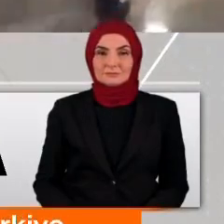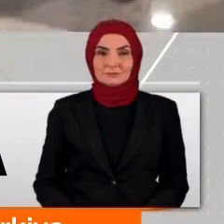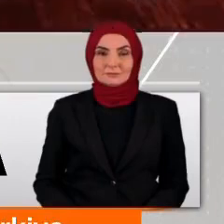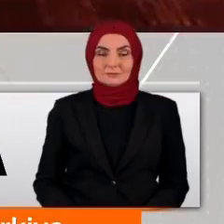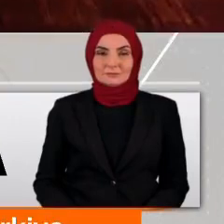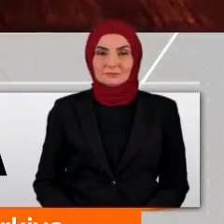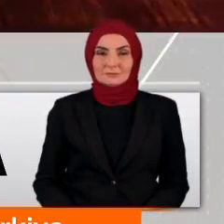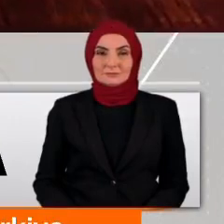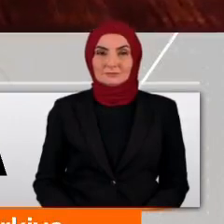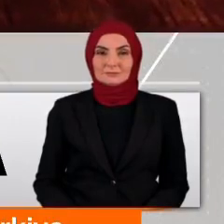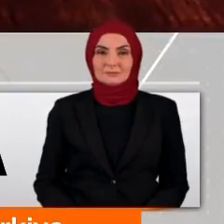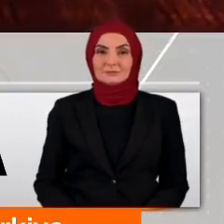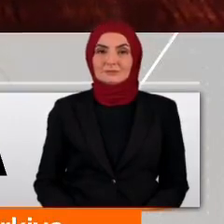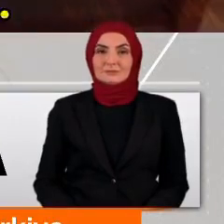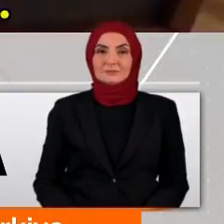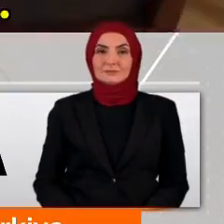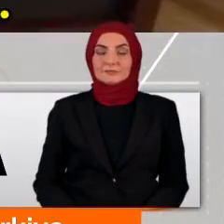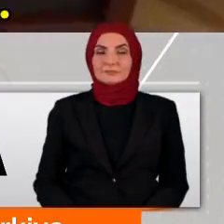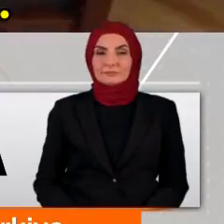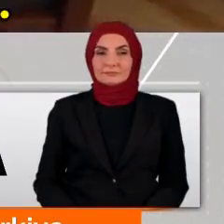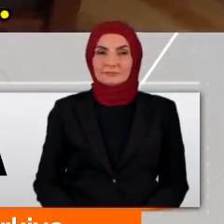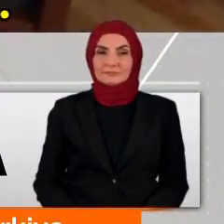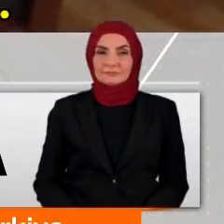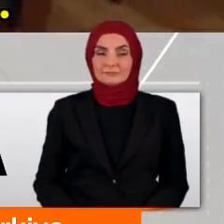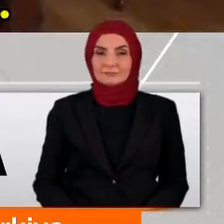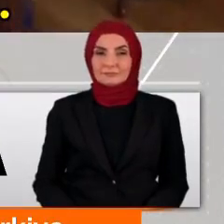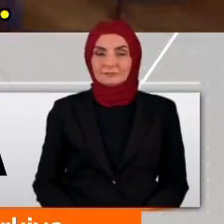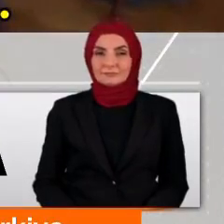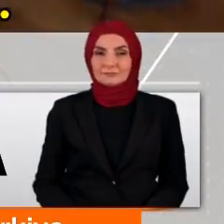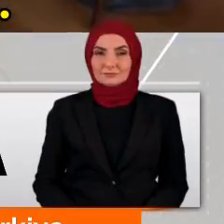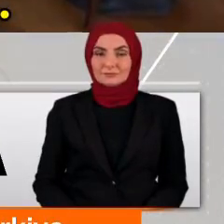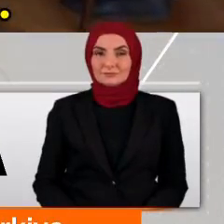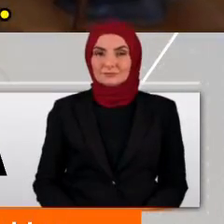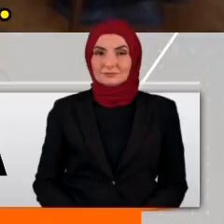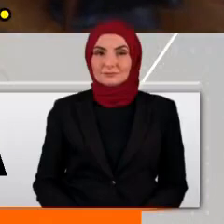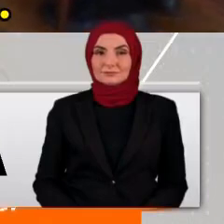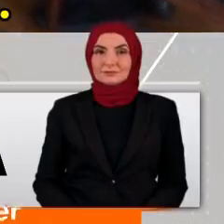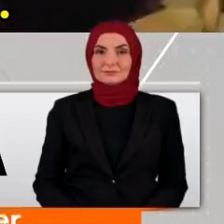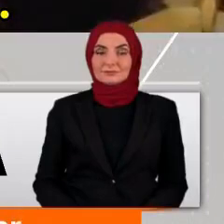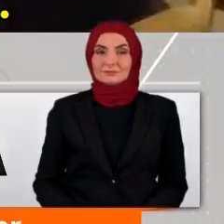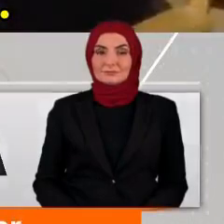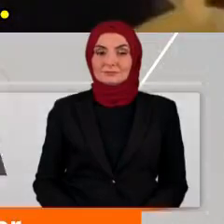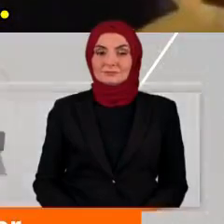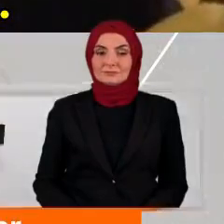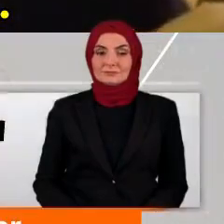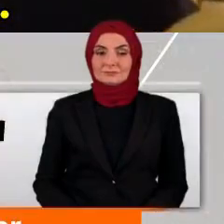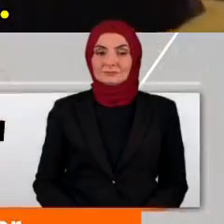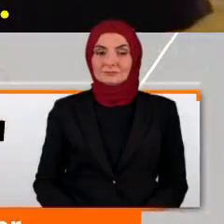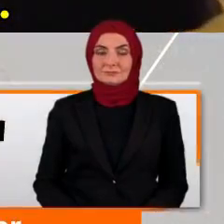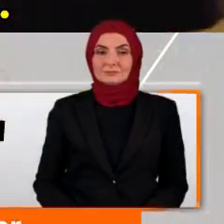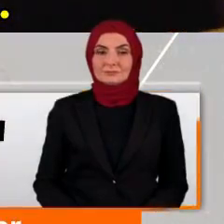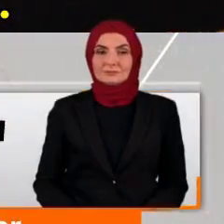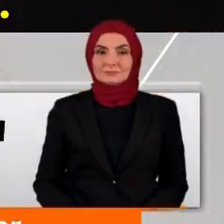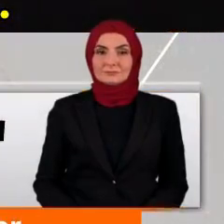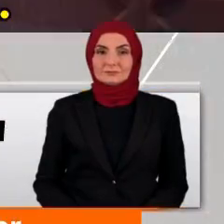da kararımızı veririz. Yani biz şimdi dökülen taşları toplamak gibi bir